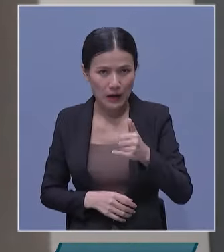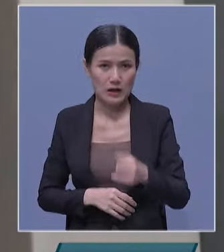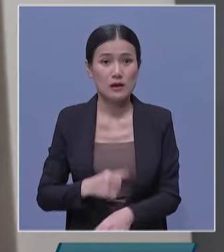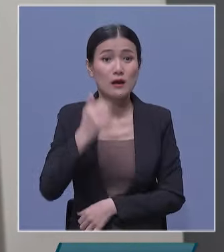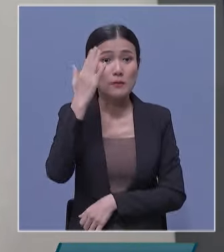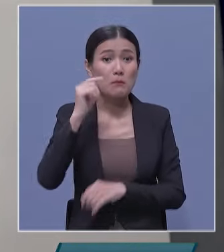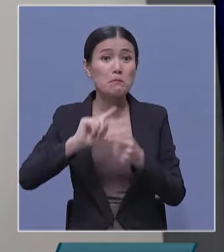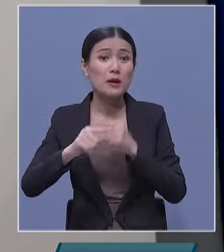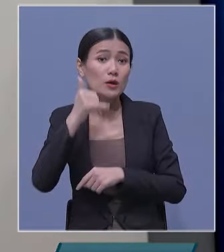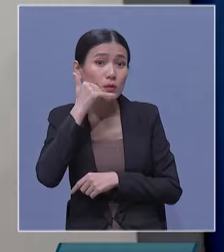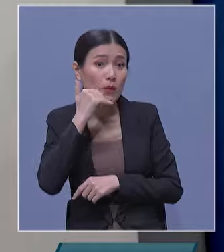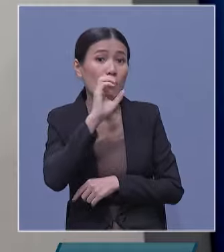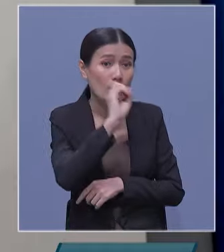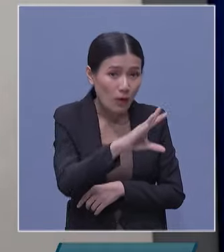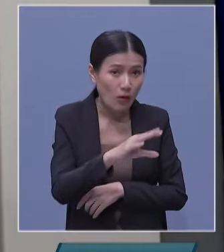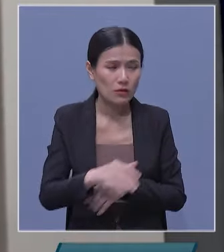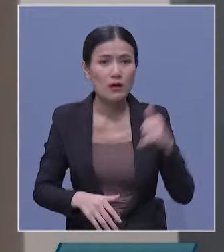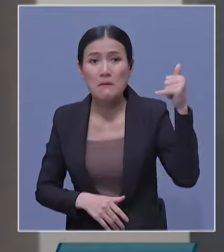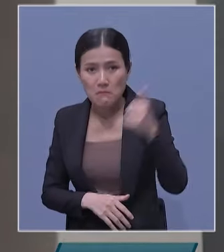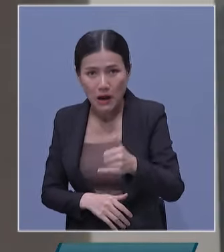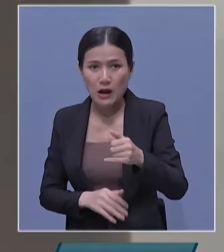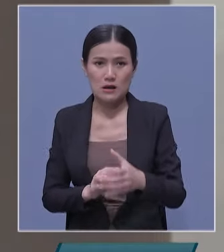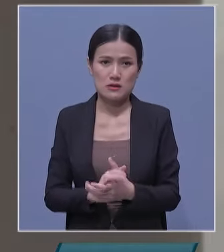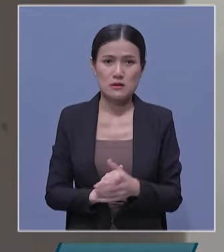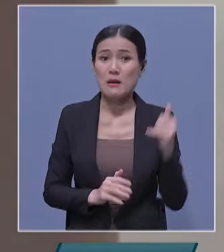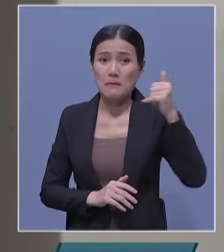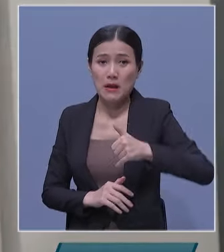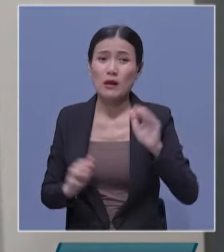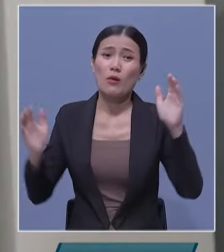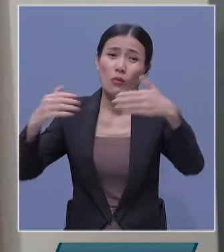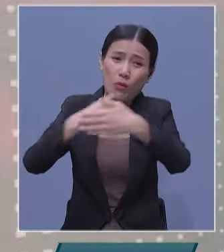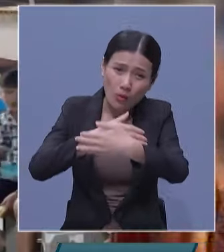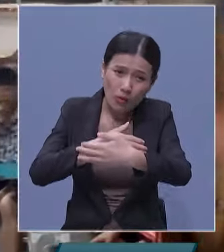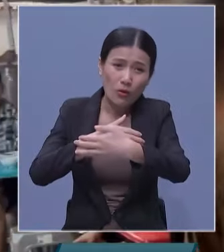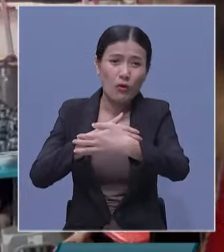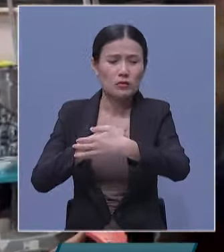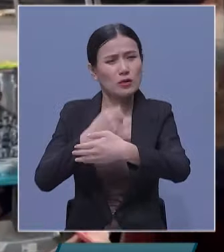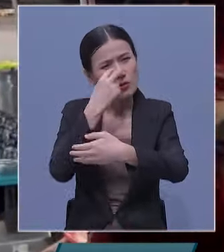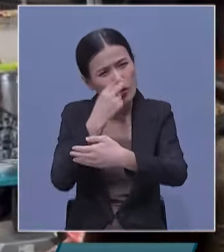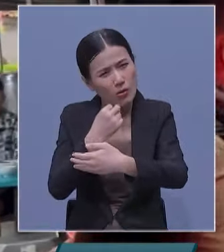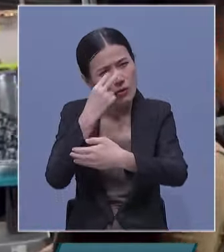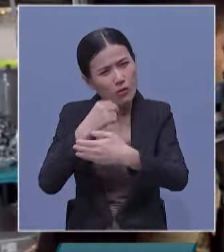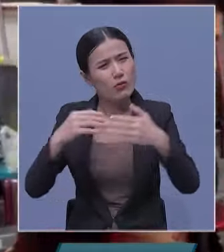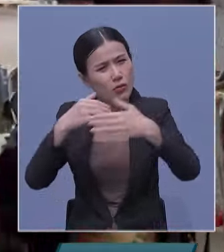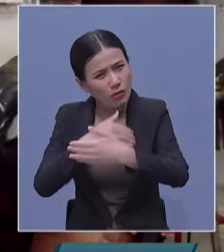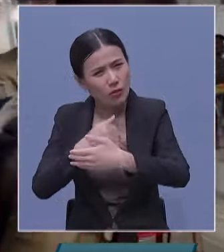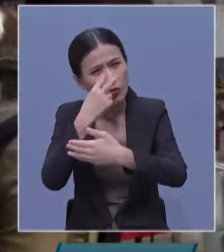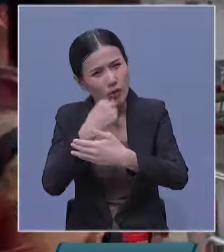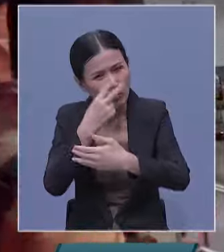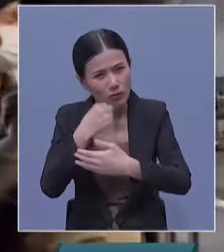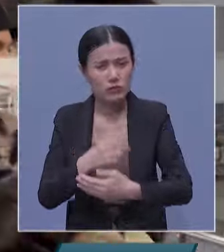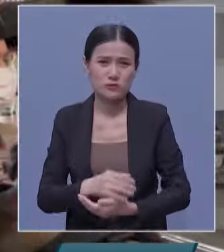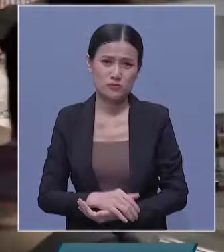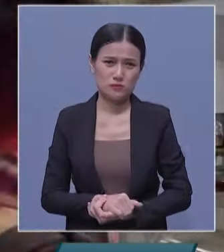บอกภรรยาทราบข่าวก็รีบมาเลยนะคะโผเข้ามากอดสามีของเธอแล้วก็ร้องไห้บอกเสียไนี่ค่ะจังหวะ